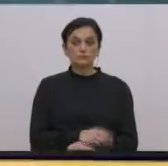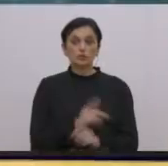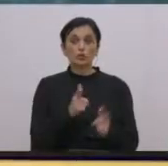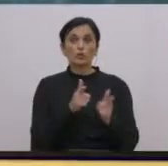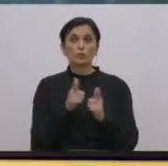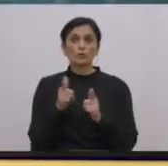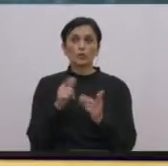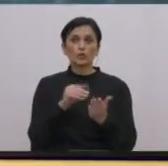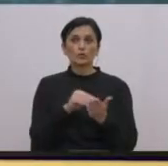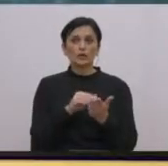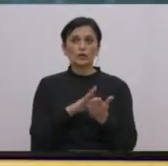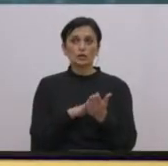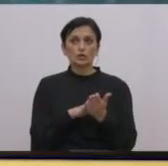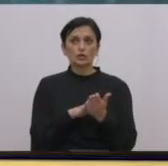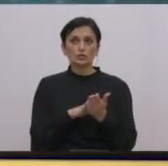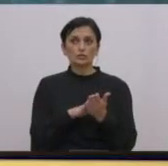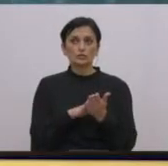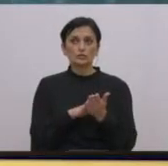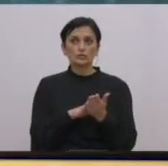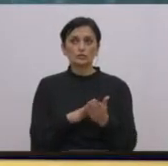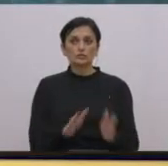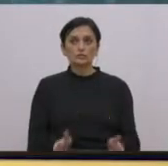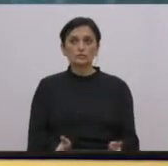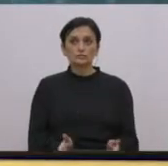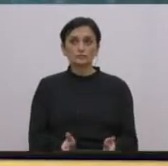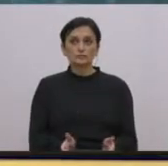მოემზადოთ რეგისტრაციისთვის.